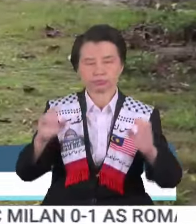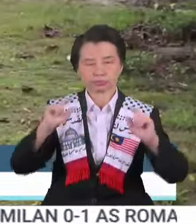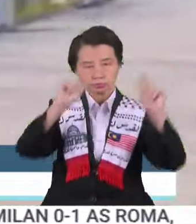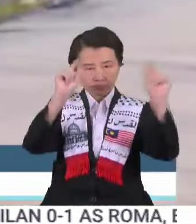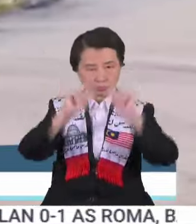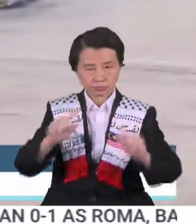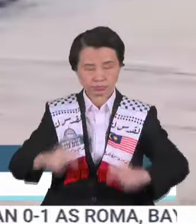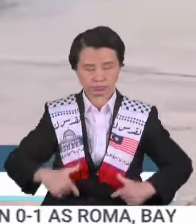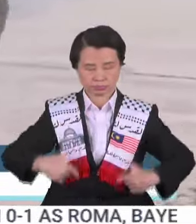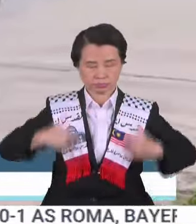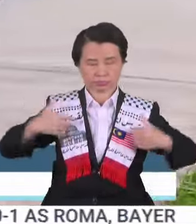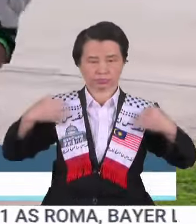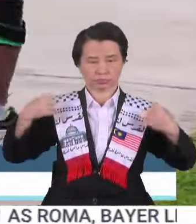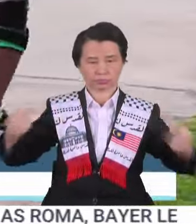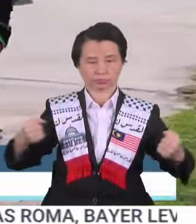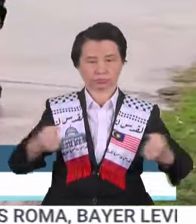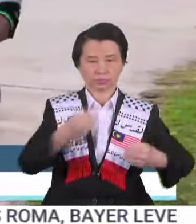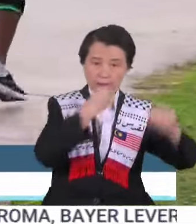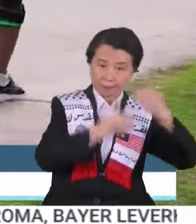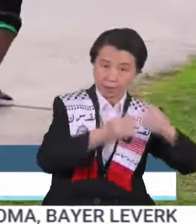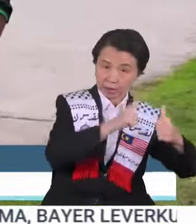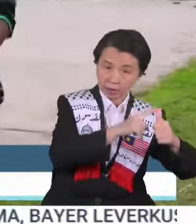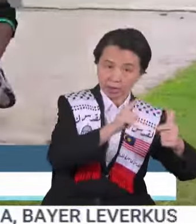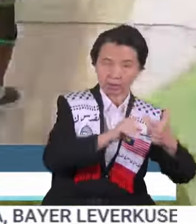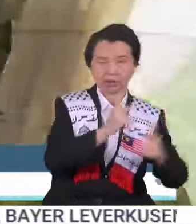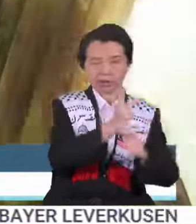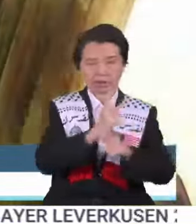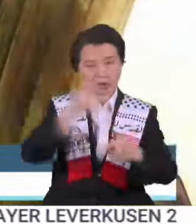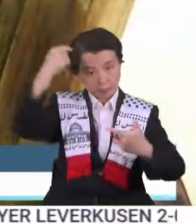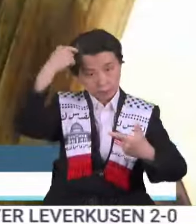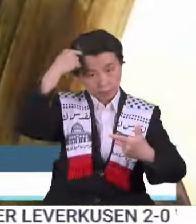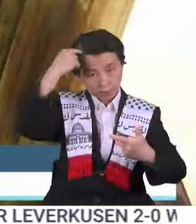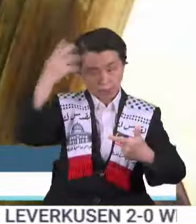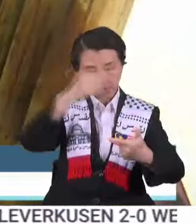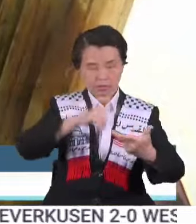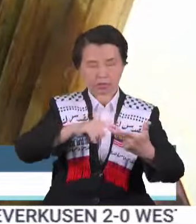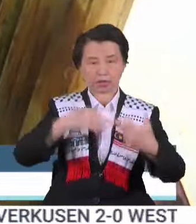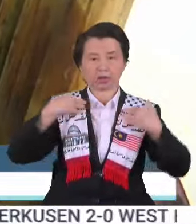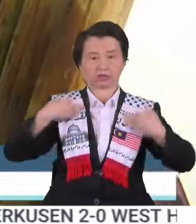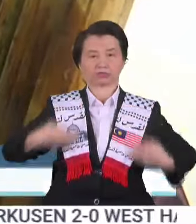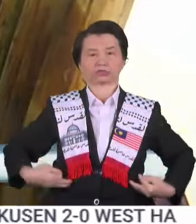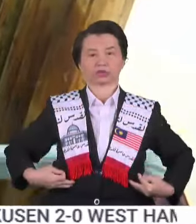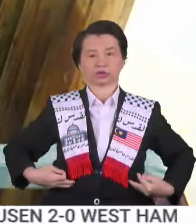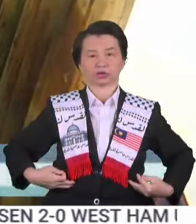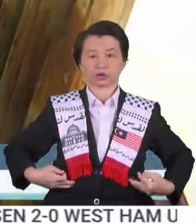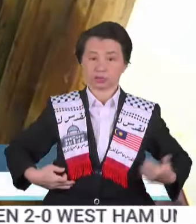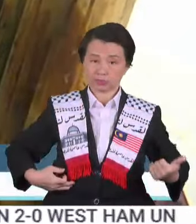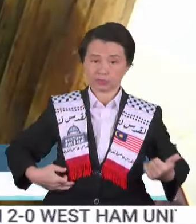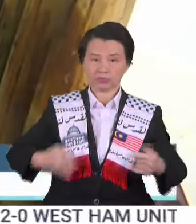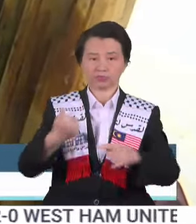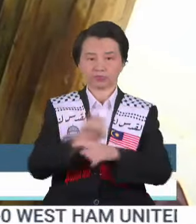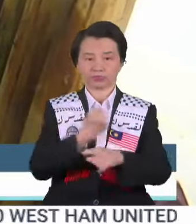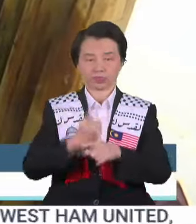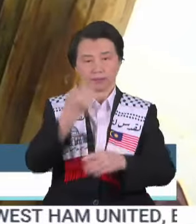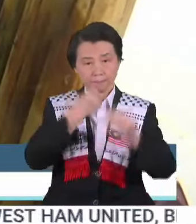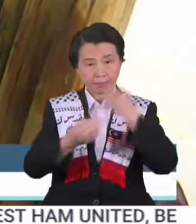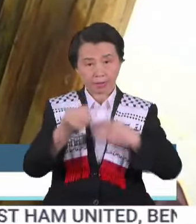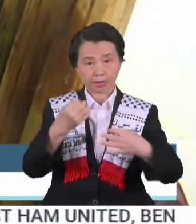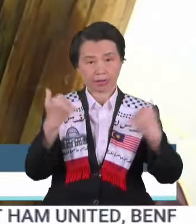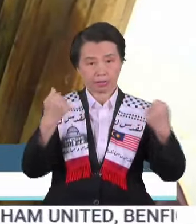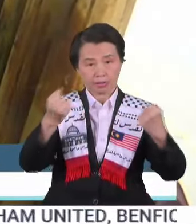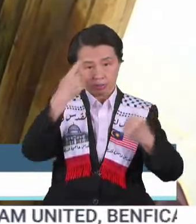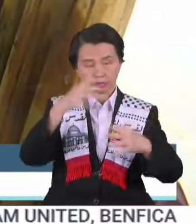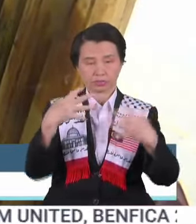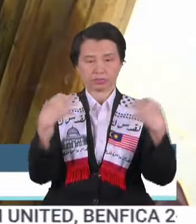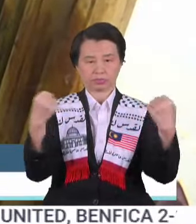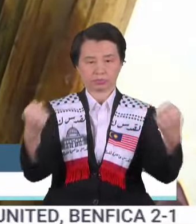bukan sahaja dalam aspek pemakanan, malah penjagaan mental dan fizikal. Amalan pemakanan sehat bukan sekadar bermanfaat untuk